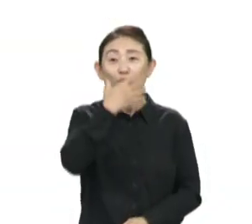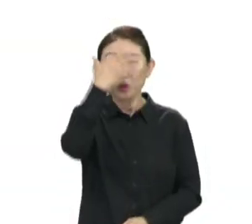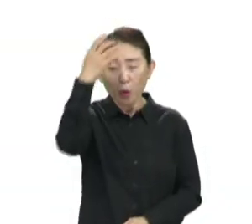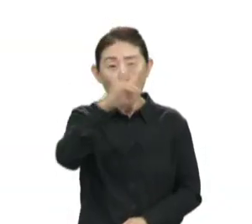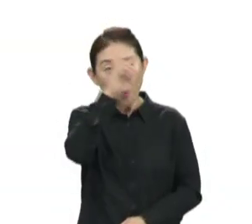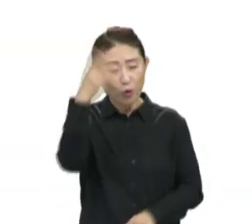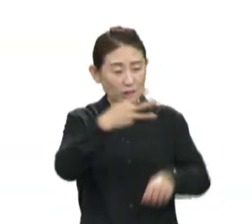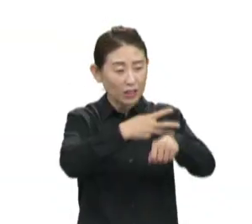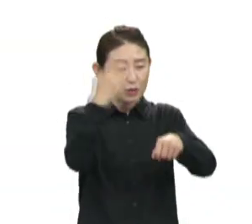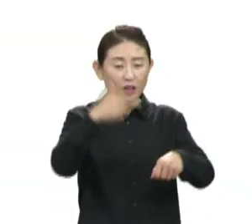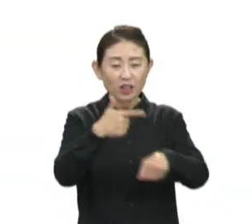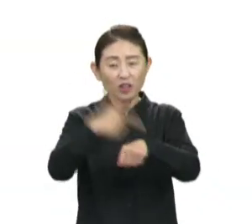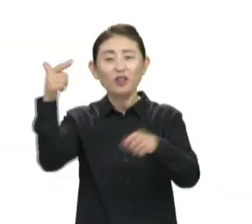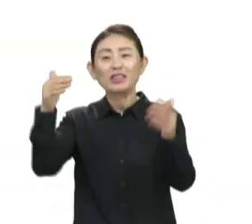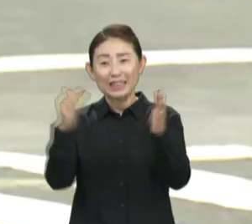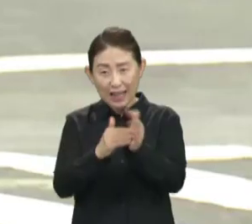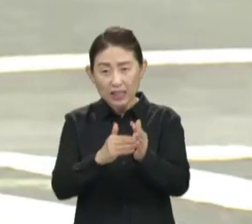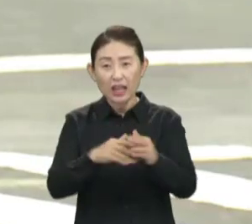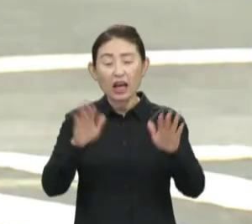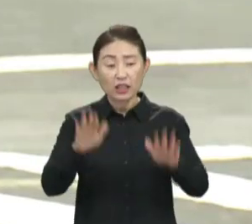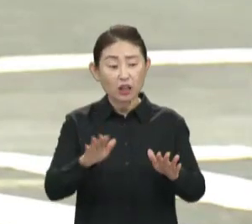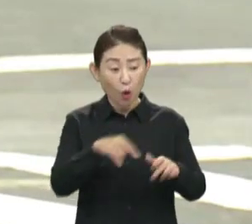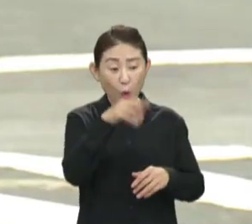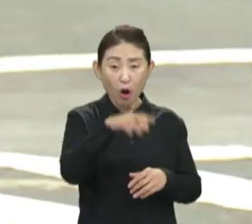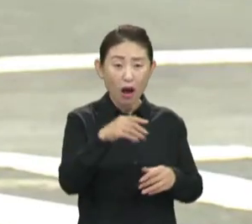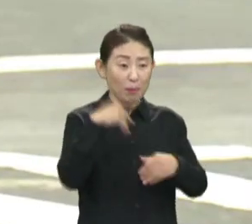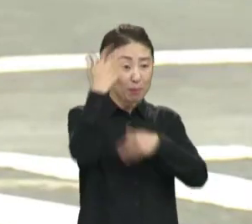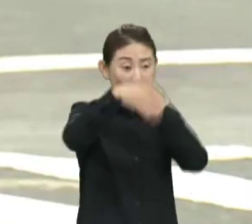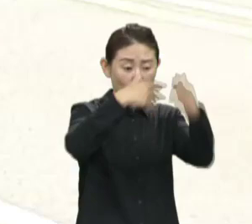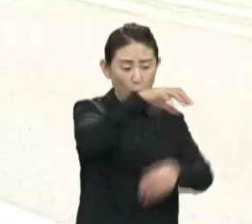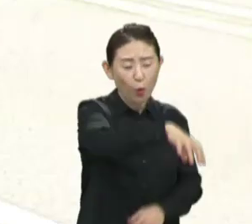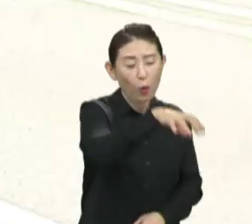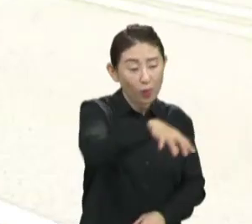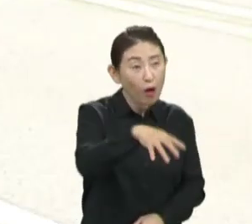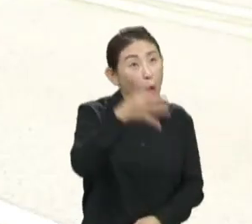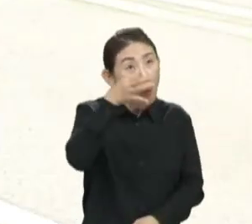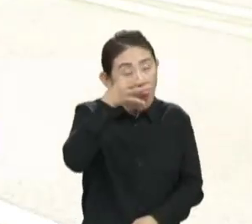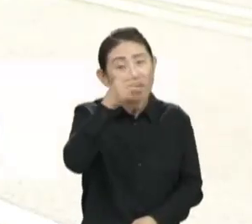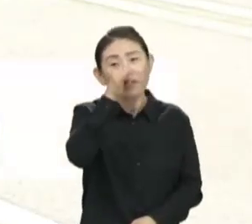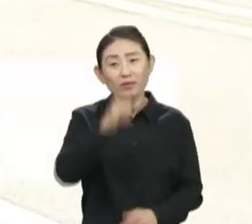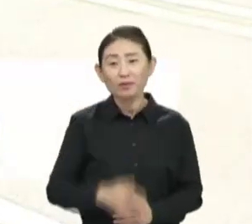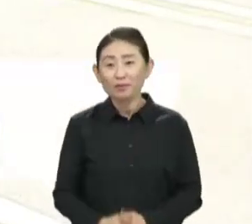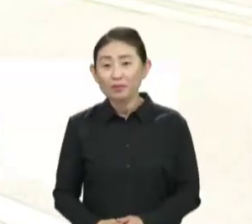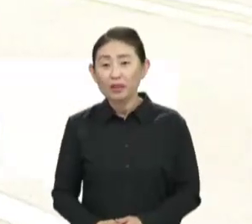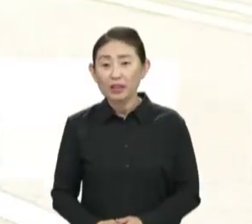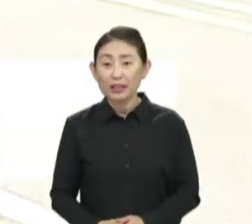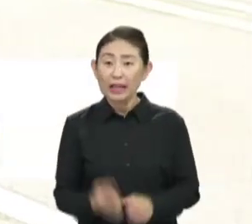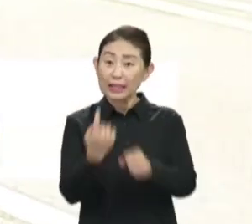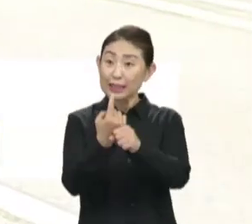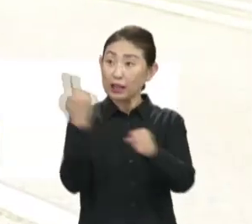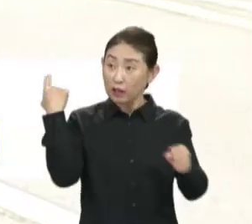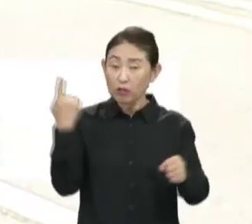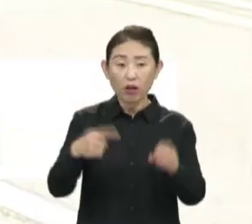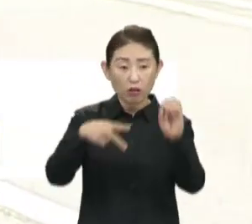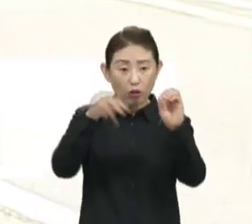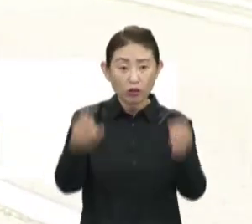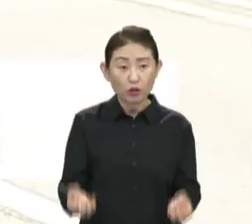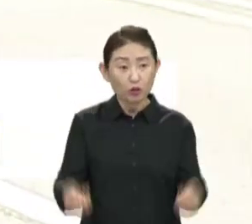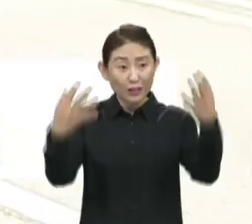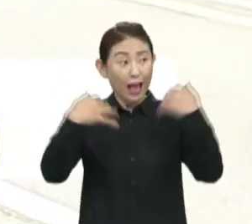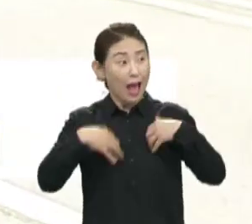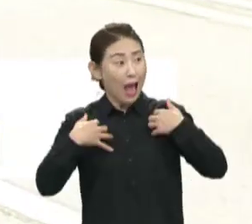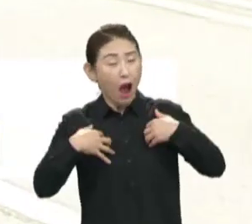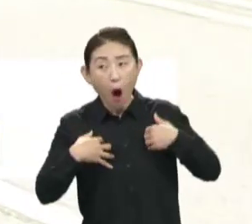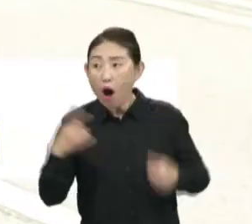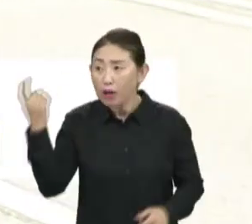3시부터 6시까지 정시마다 미래존에서 만날 수 있습니다. 지난번에 영시축제가 재밌다는 소식을 듣고